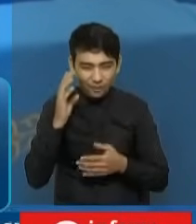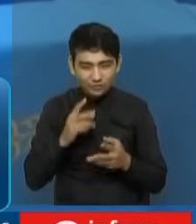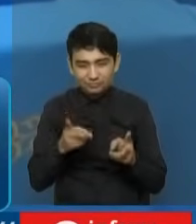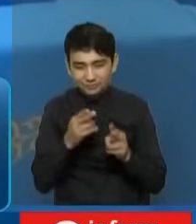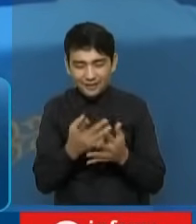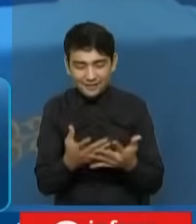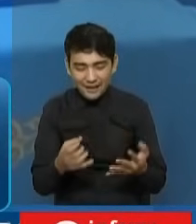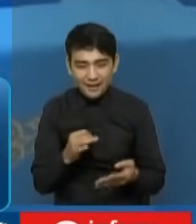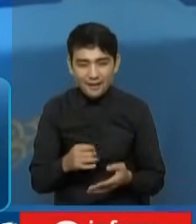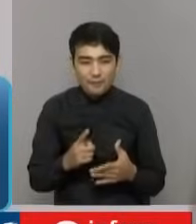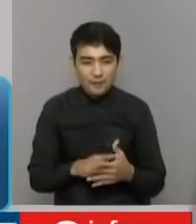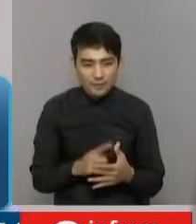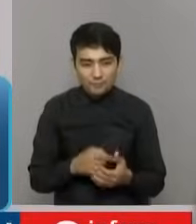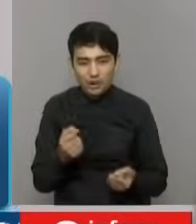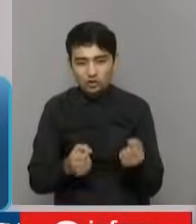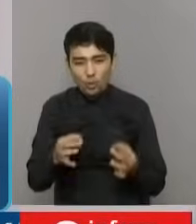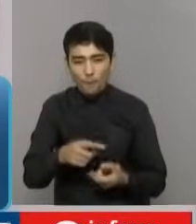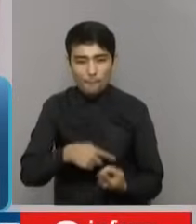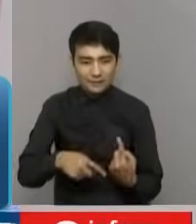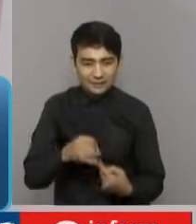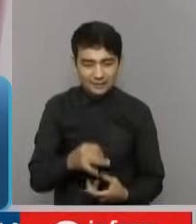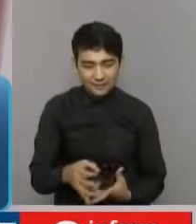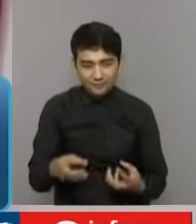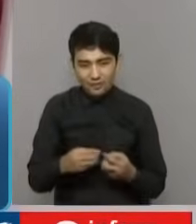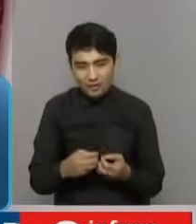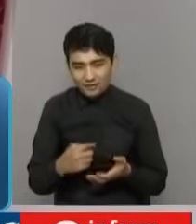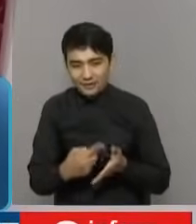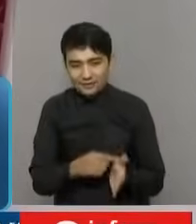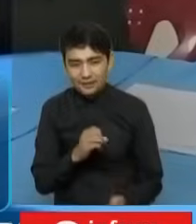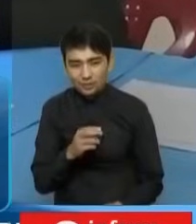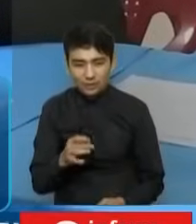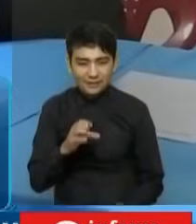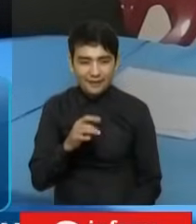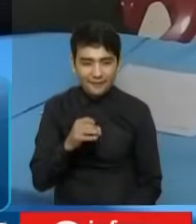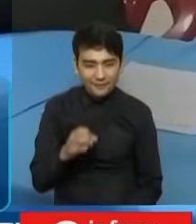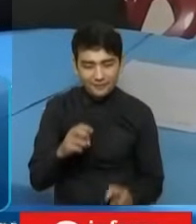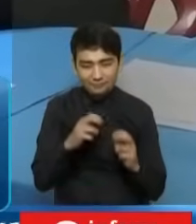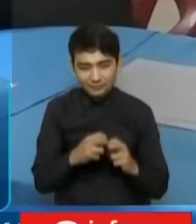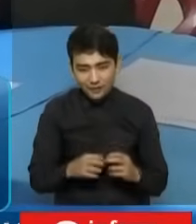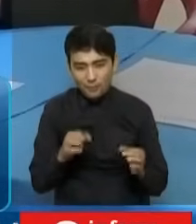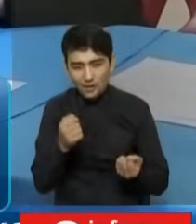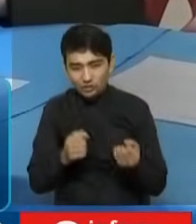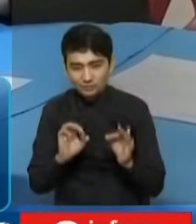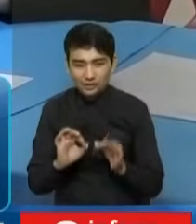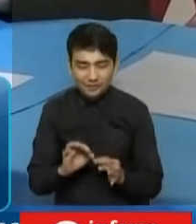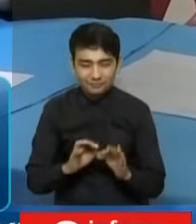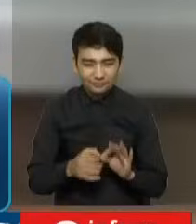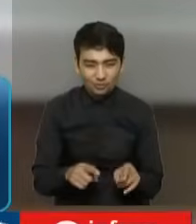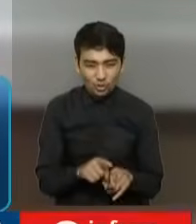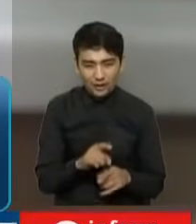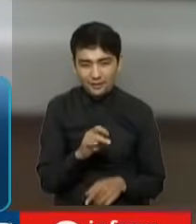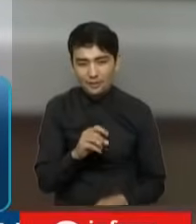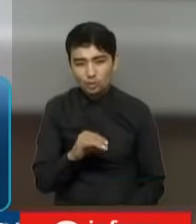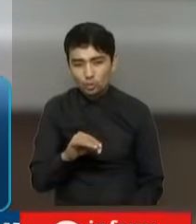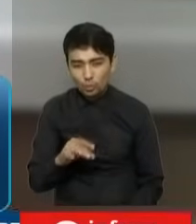конкуренция в сфере финансов, автомобильной отрасли, в секторе производства и сервисного обслуживания. В рекрутинговой компании отмечают, что количество резюме